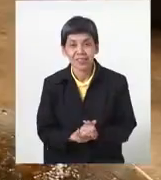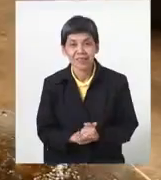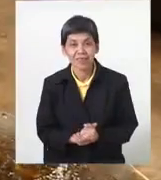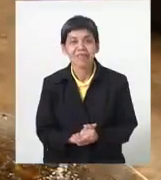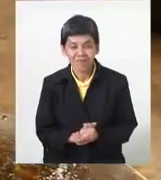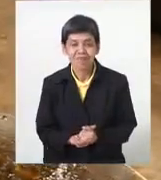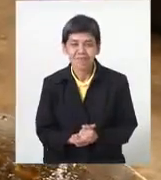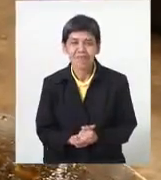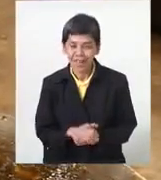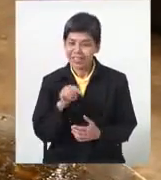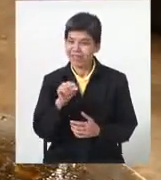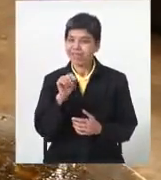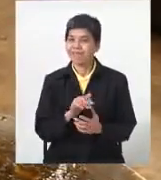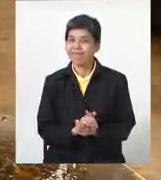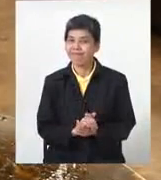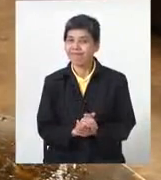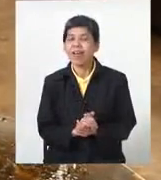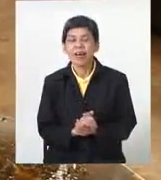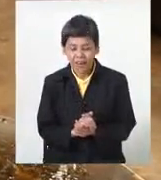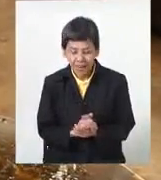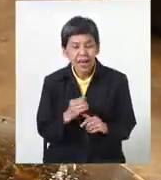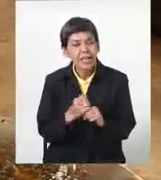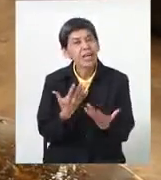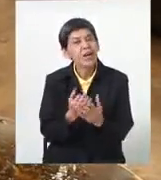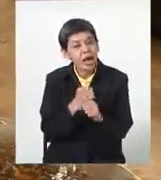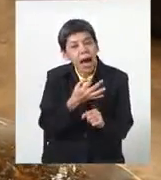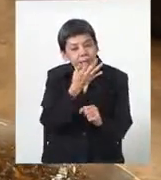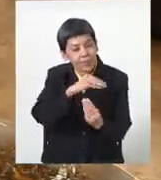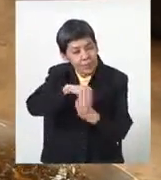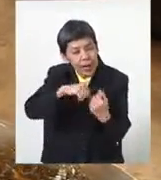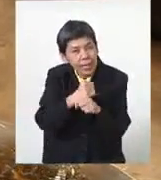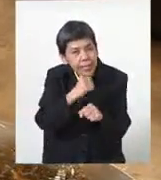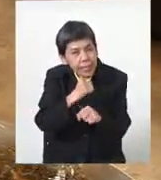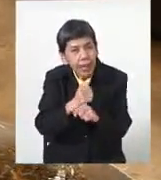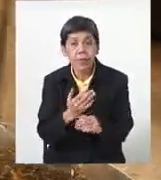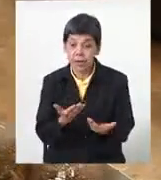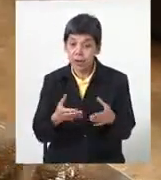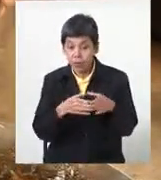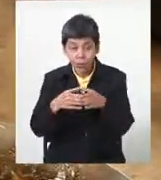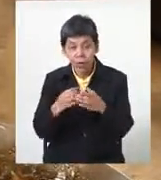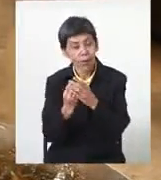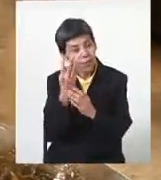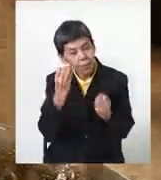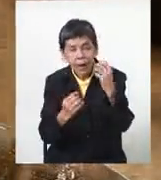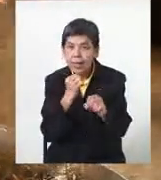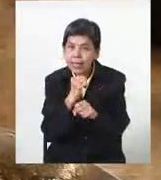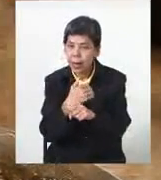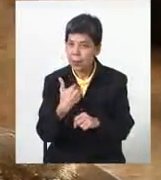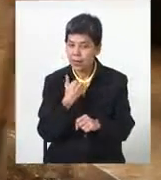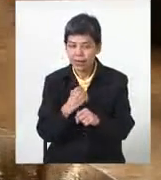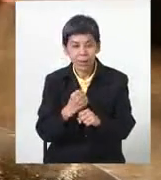หรือเปล่าอย่างไรก็ตามนะครับนี่คือเรื่องของวิถีการทำมาหากินนะของชาว